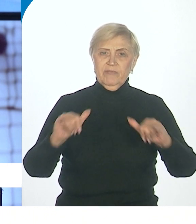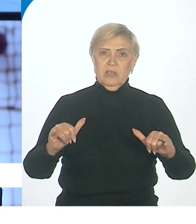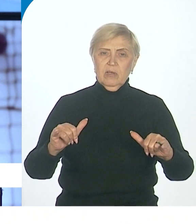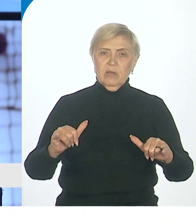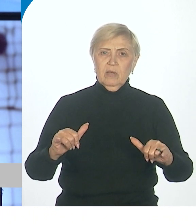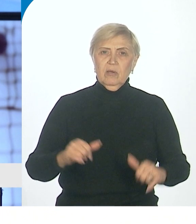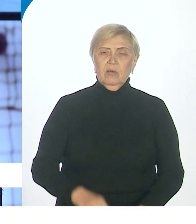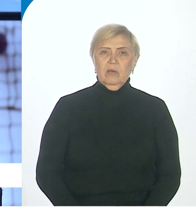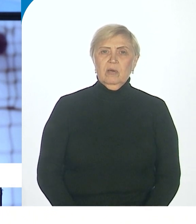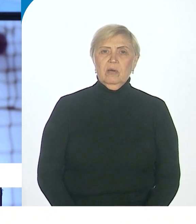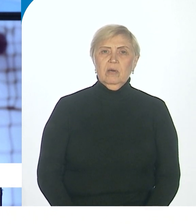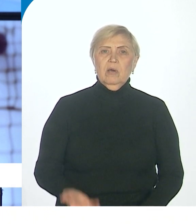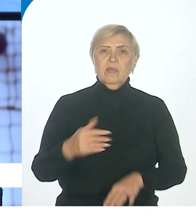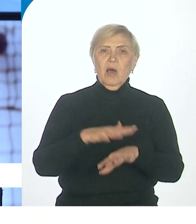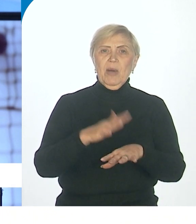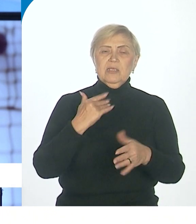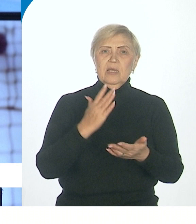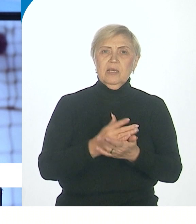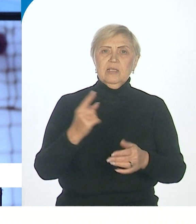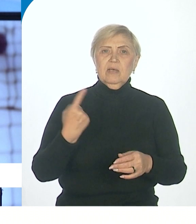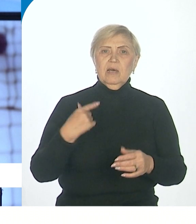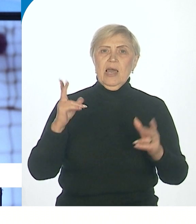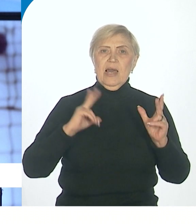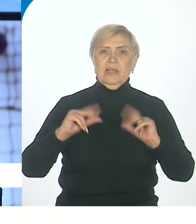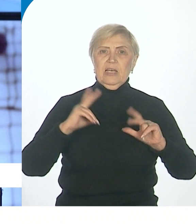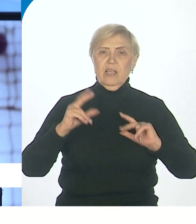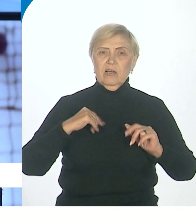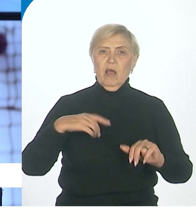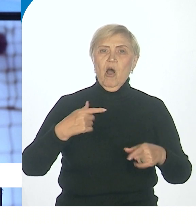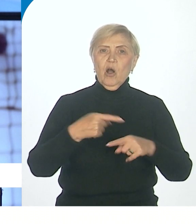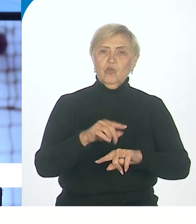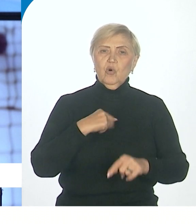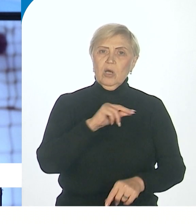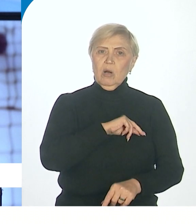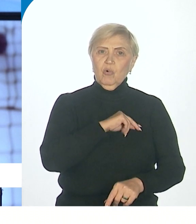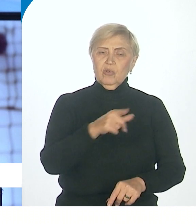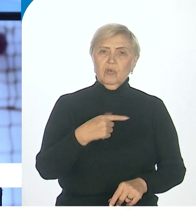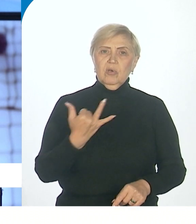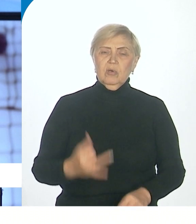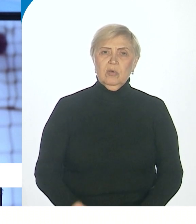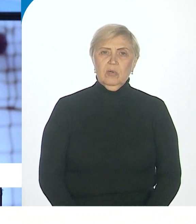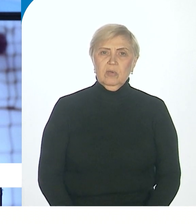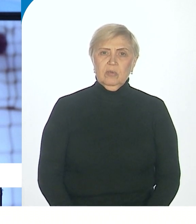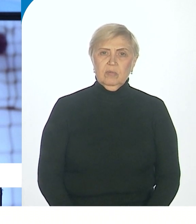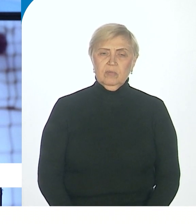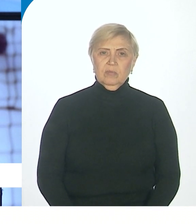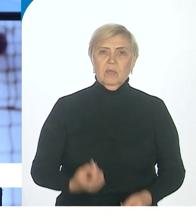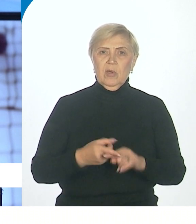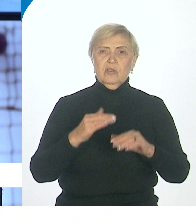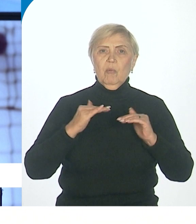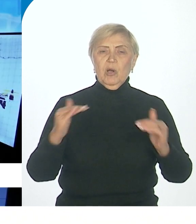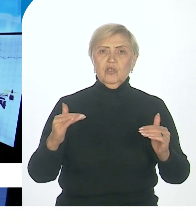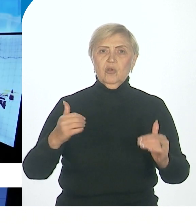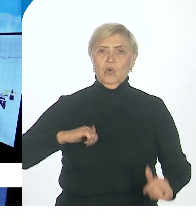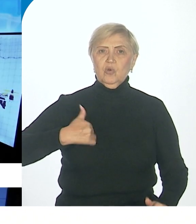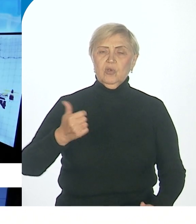И то, что на базе «Кванториума» есть, во-первых, тренеры, которые работают и тренируют детей и команды, это большая